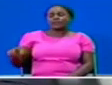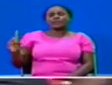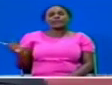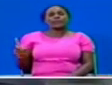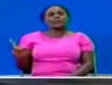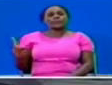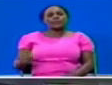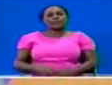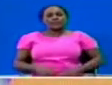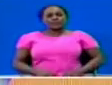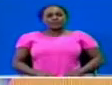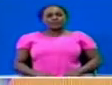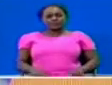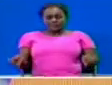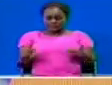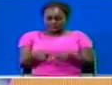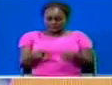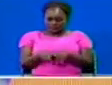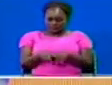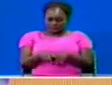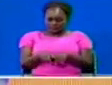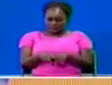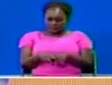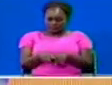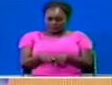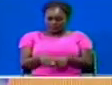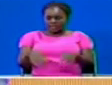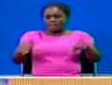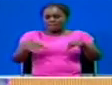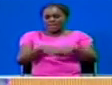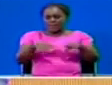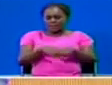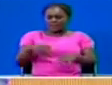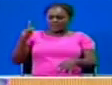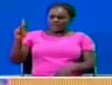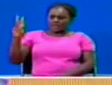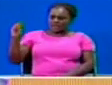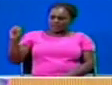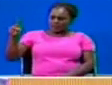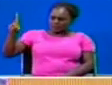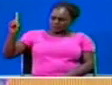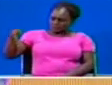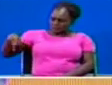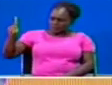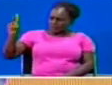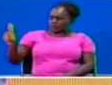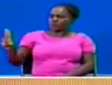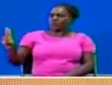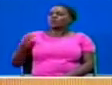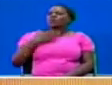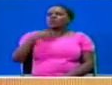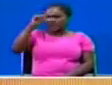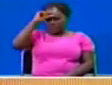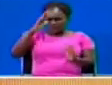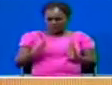Nairobi. Tukiwa bado katika swala hili ni kwamba wanachama wa muungano wa madaktari KMPDU wamemtaka gavana wa